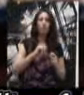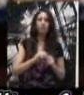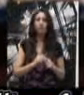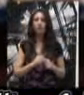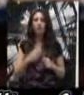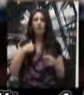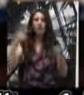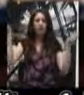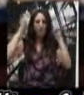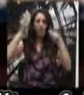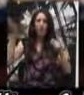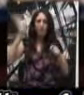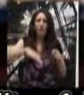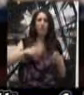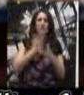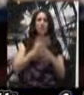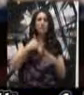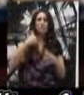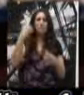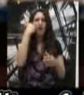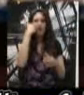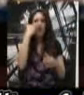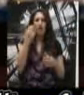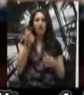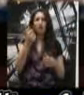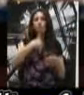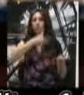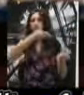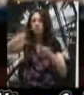اكتر لما بيكون تعبان، يعني انا كل يوم الباب بيتفتح لي